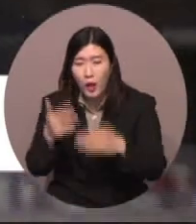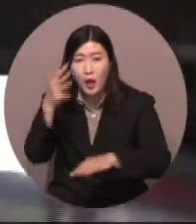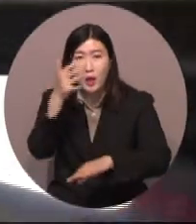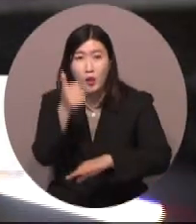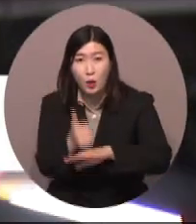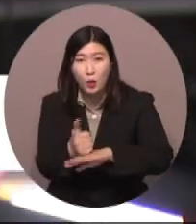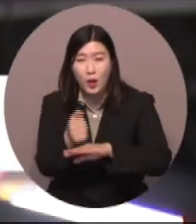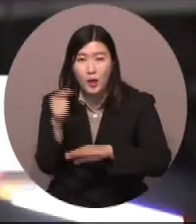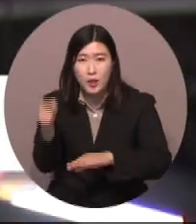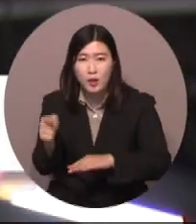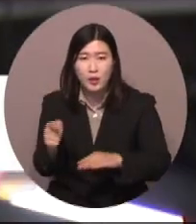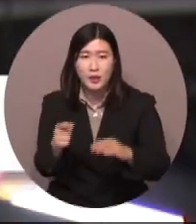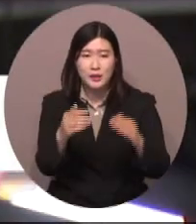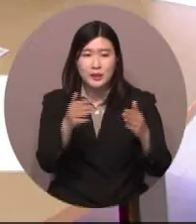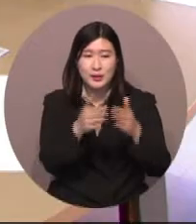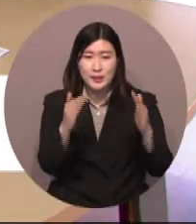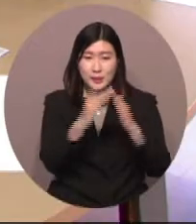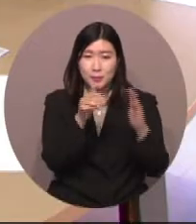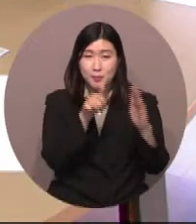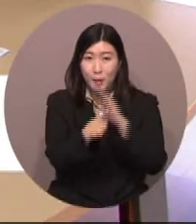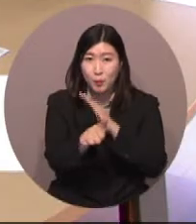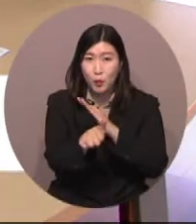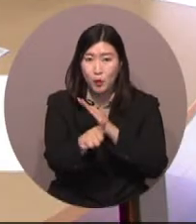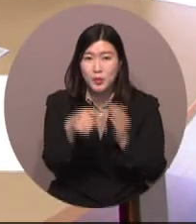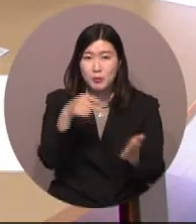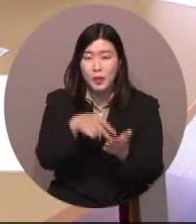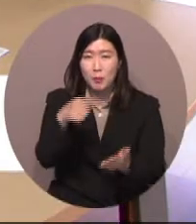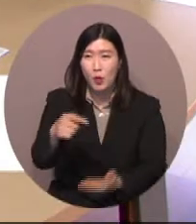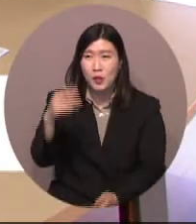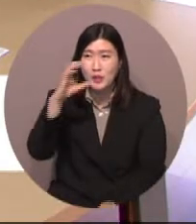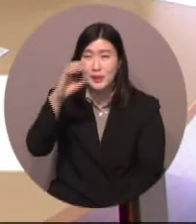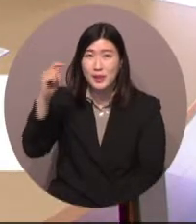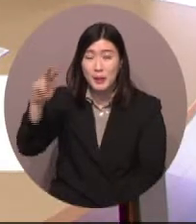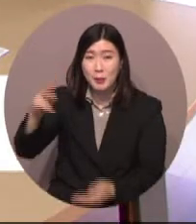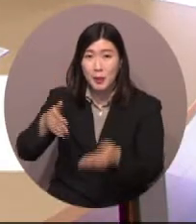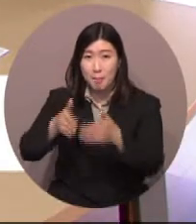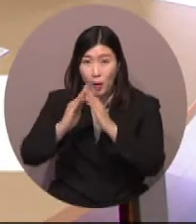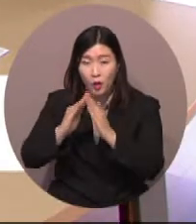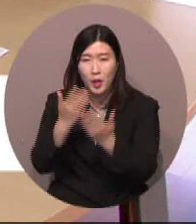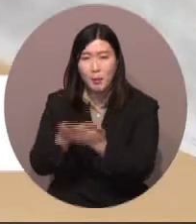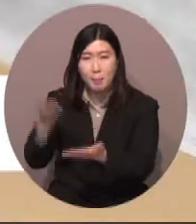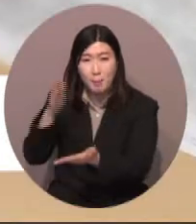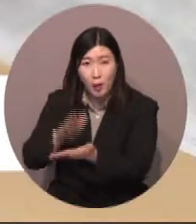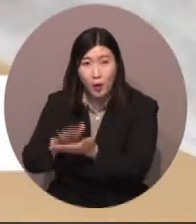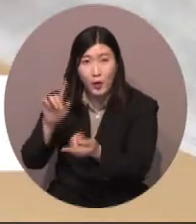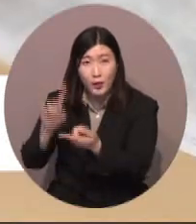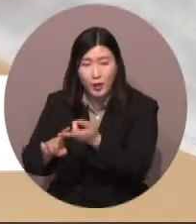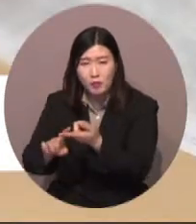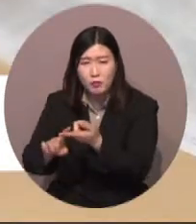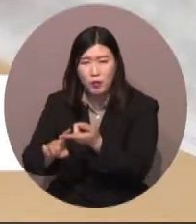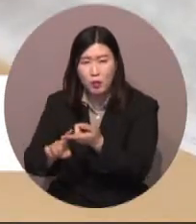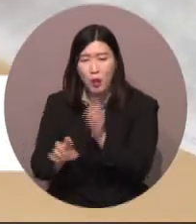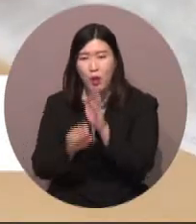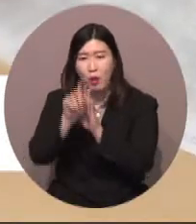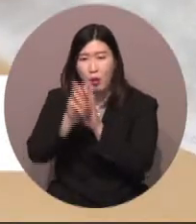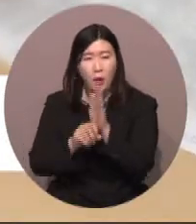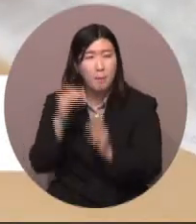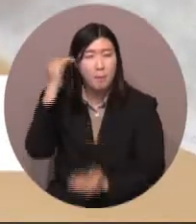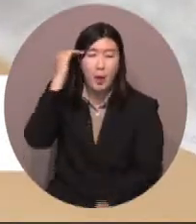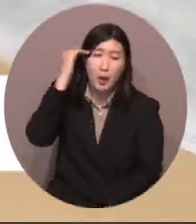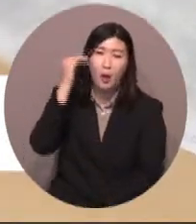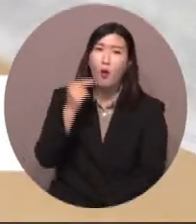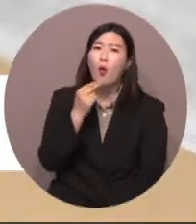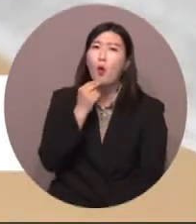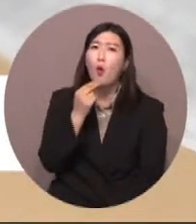아파트의 입주자 대표의 대표 된 cctv 증설과 교착 교체 공사 에 대한 잎차 의 방에 및 업무상